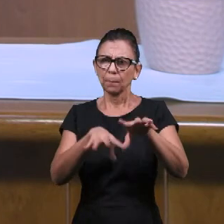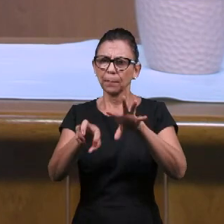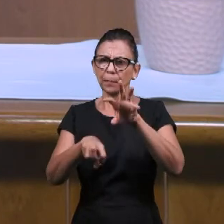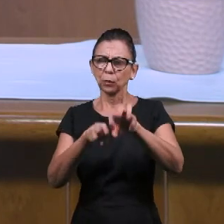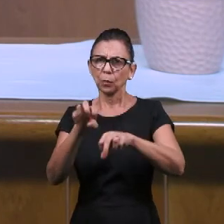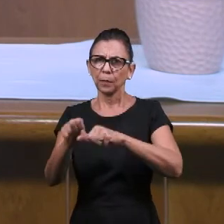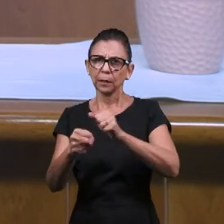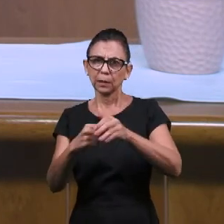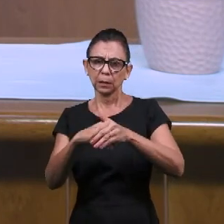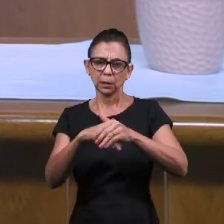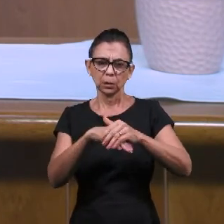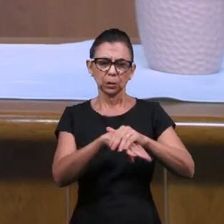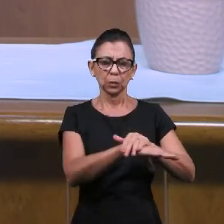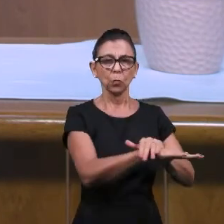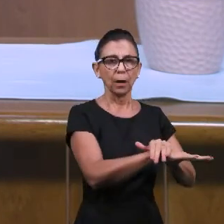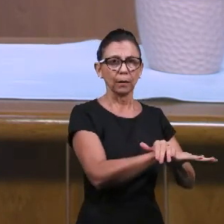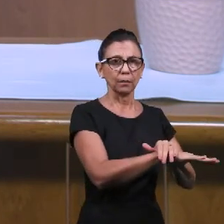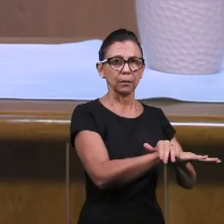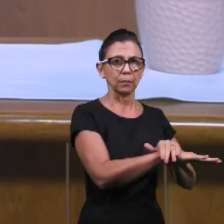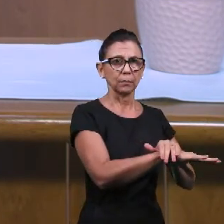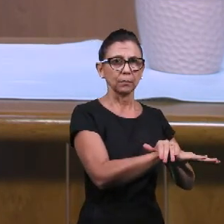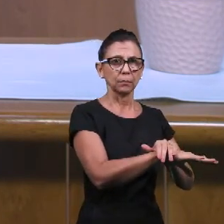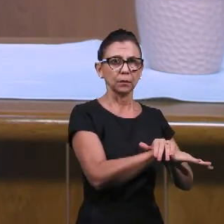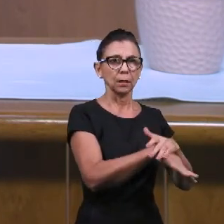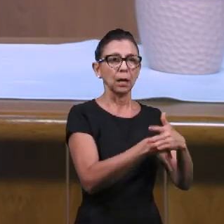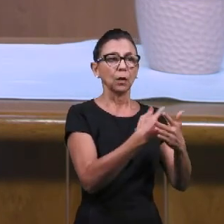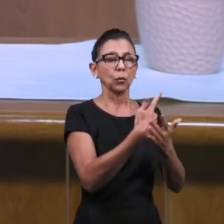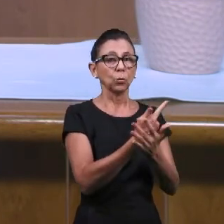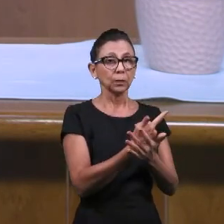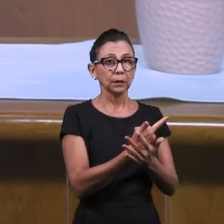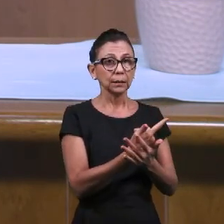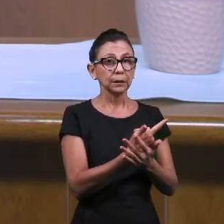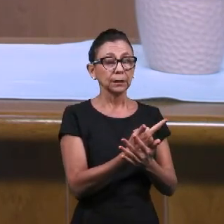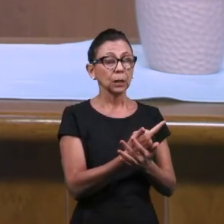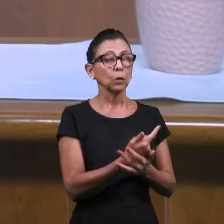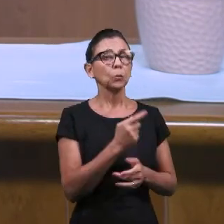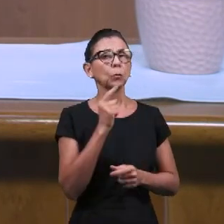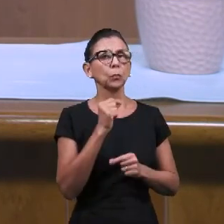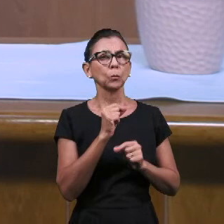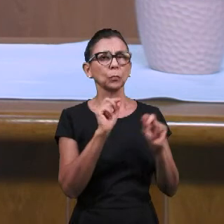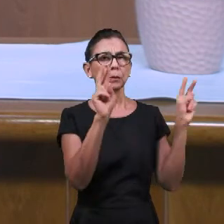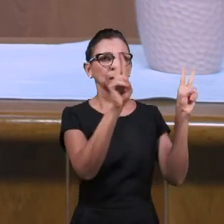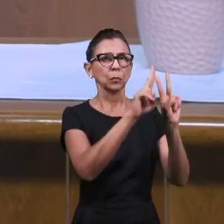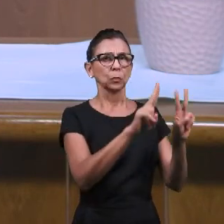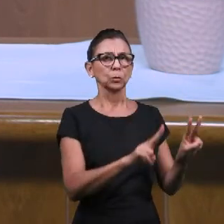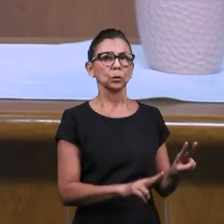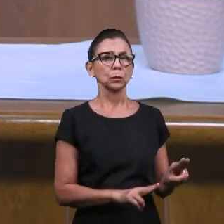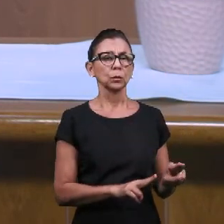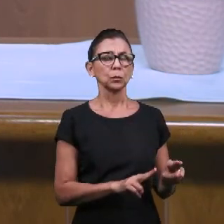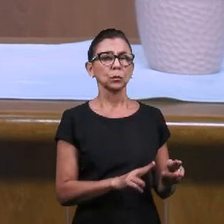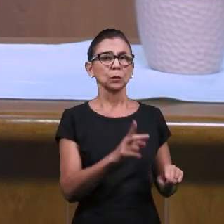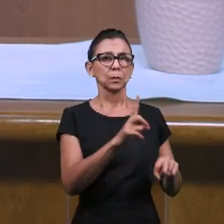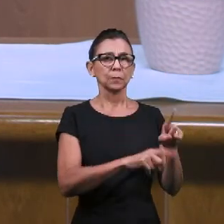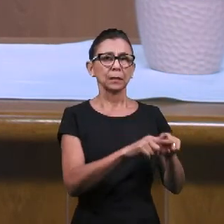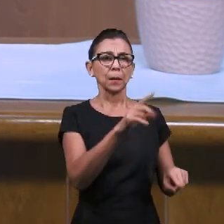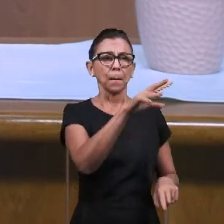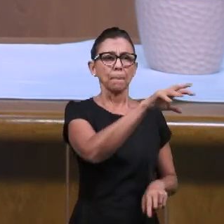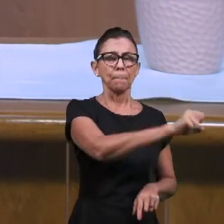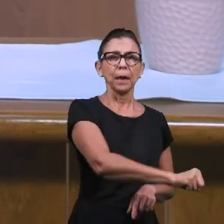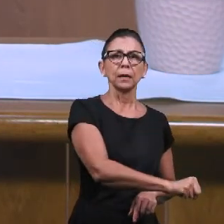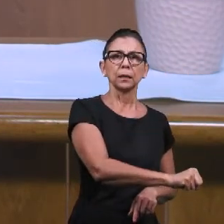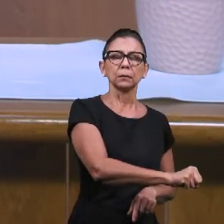как трофеи, и он неуважительно отнесся к этому. Он взял эти